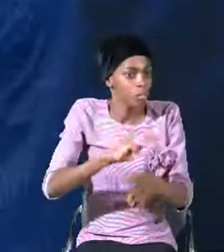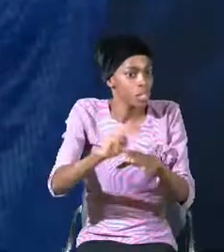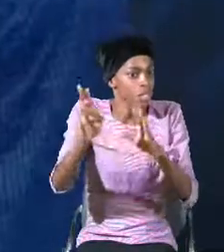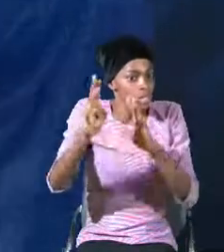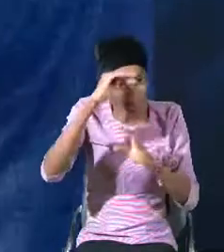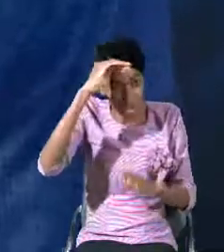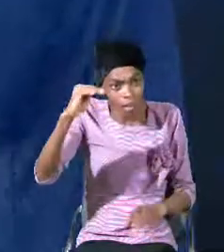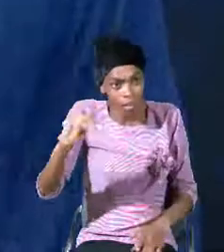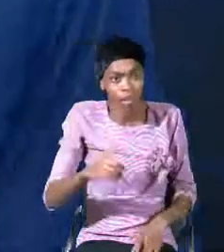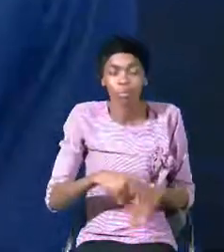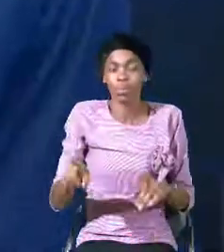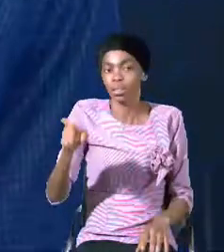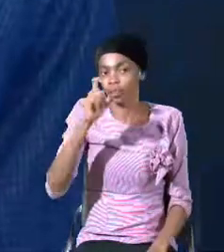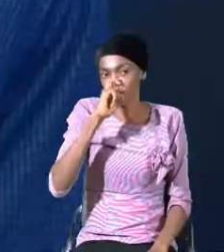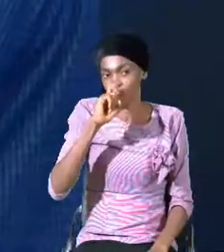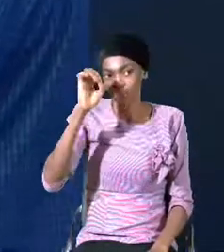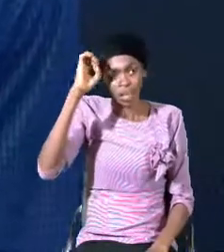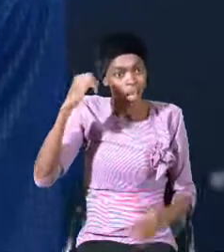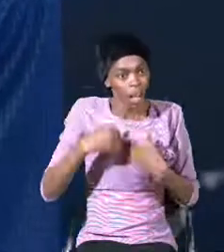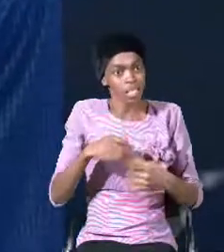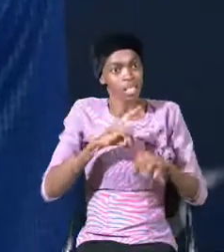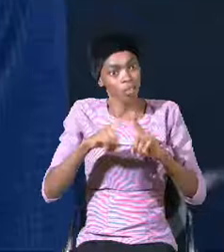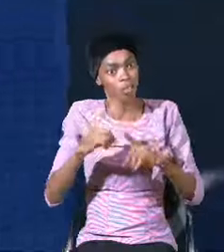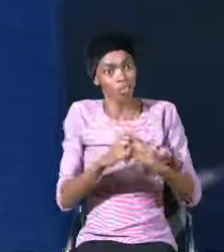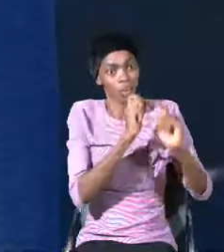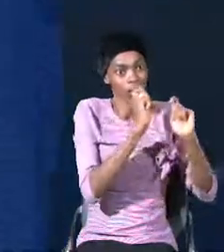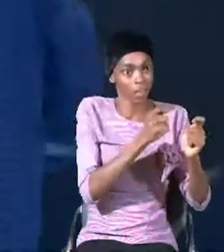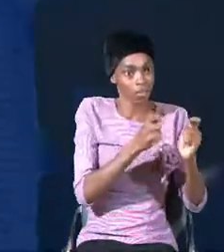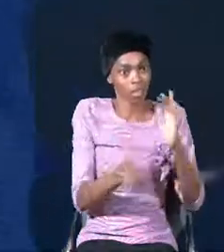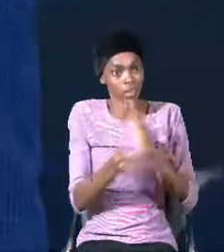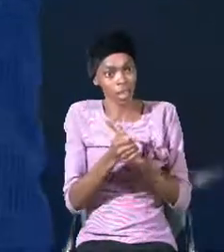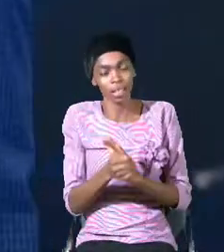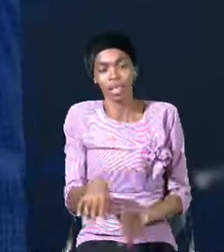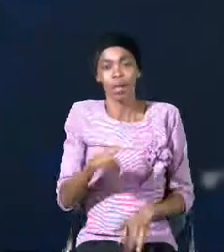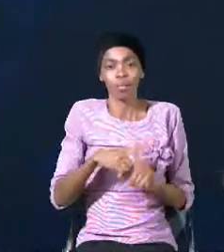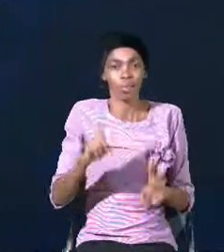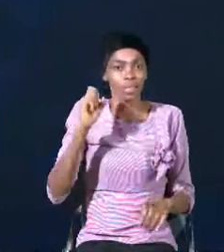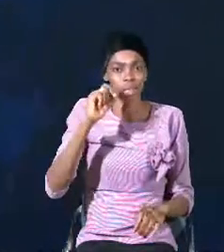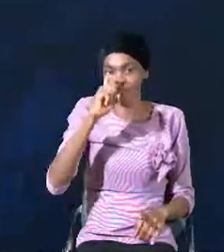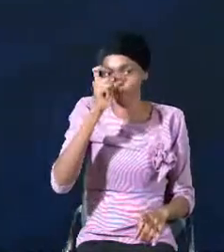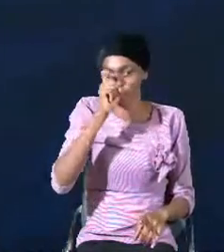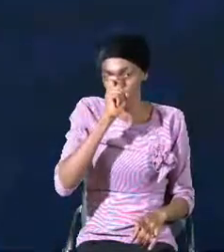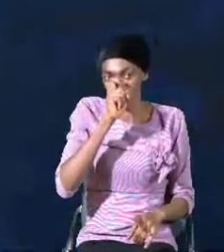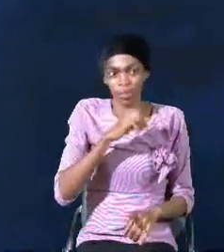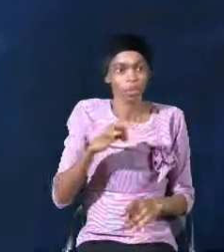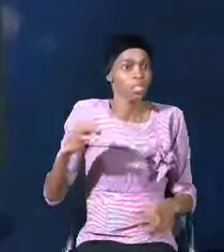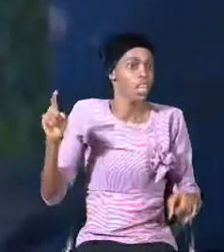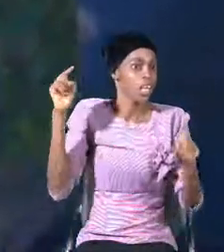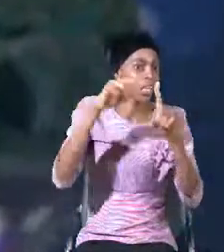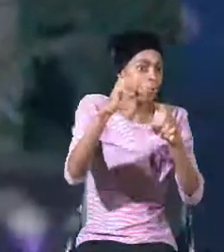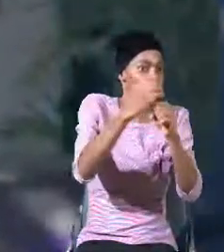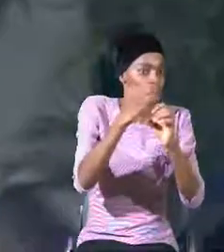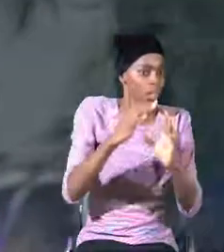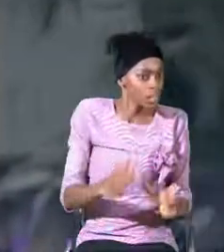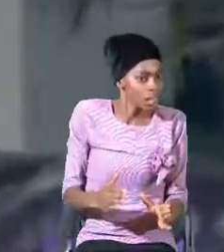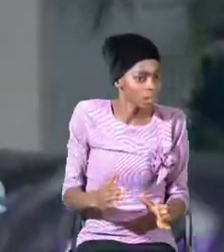était insensé. Il était un homme talentueux, mais un insensé. Il était quelqu'un qui poursuivait des objectifs. Et